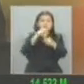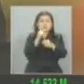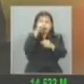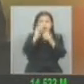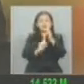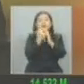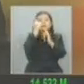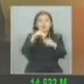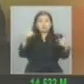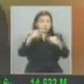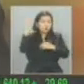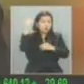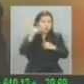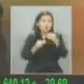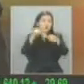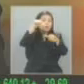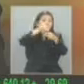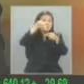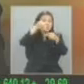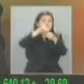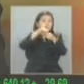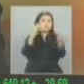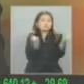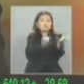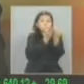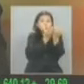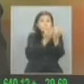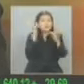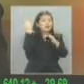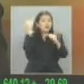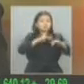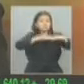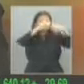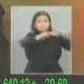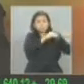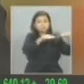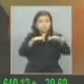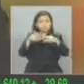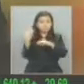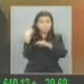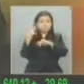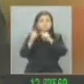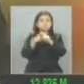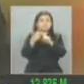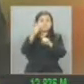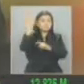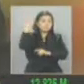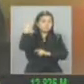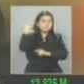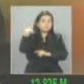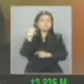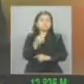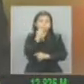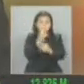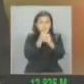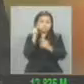หลังโรงไฟฟ้าได้รับความเสียหายจากแผ่นดินไหวและคลื่นสึนามิเมื่อเกือบ2เดือนก่อนติดตามรายละเอียดพร้อมกับประเด็นอื่นๆที่น่าสนใจจากรอบโล